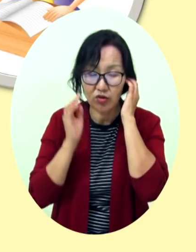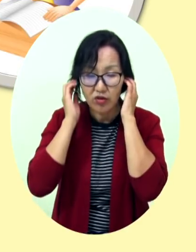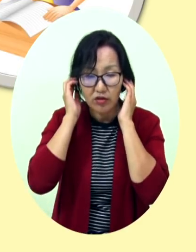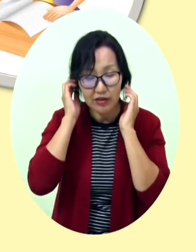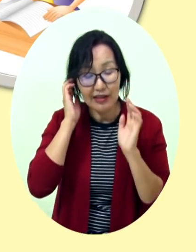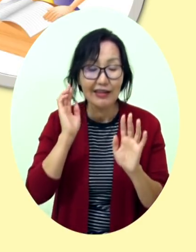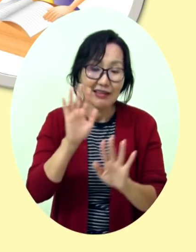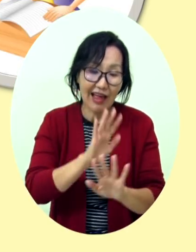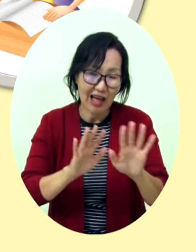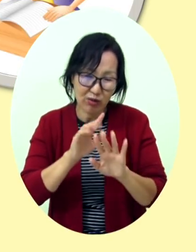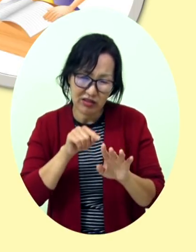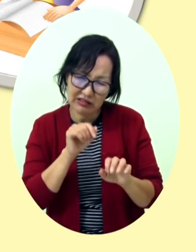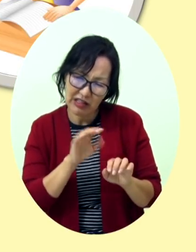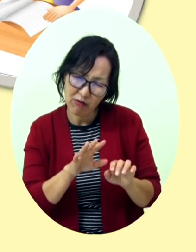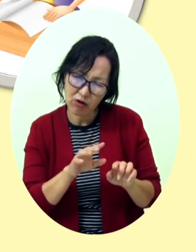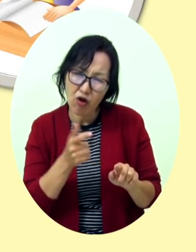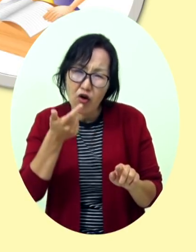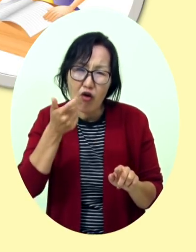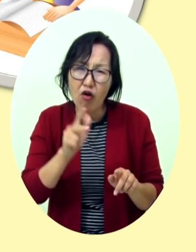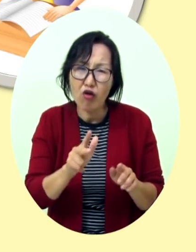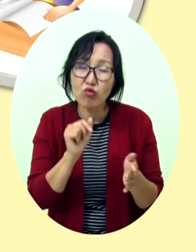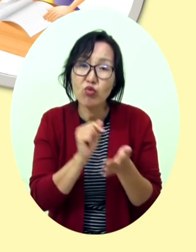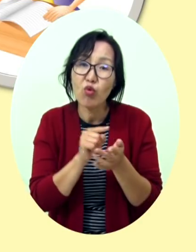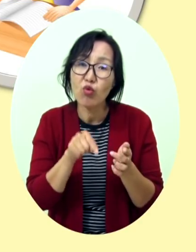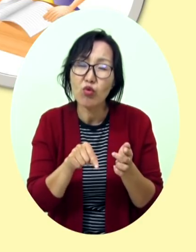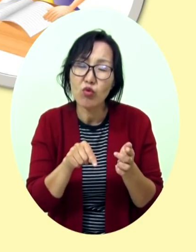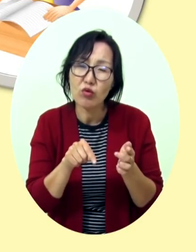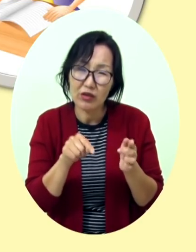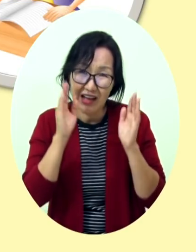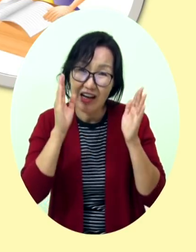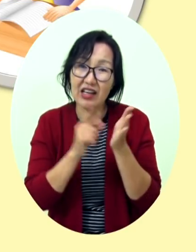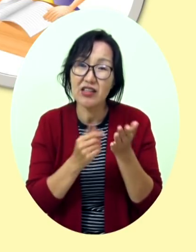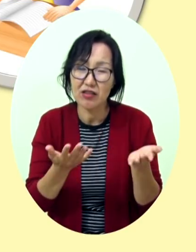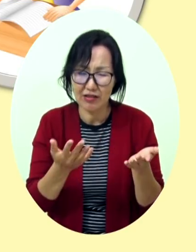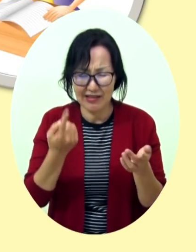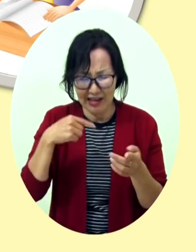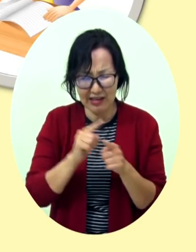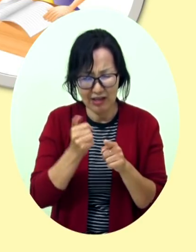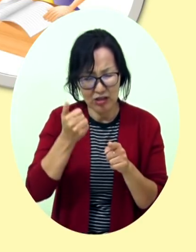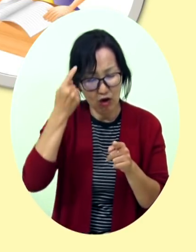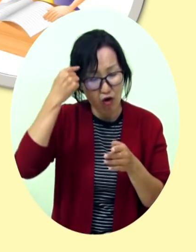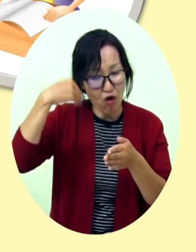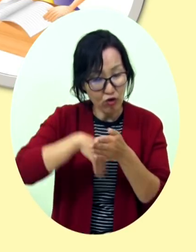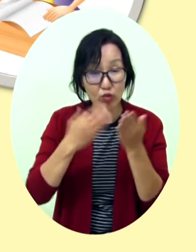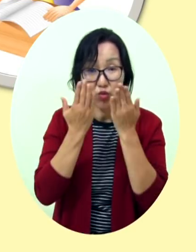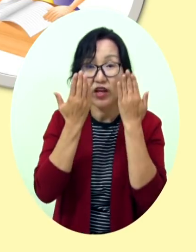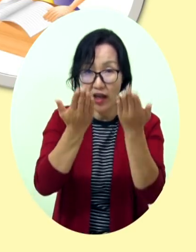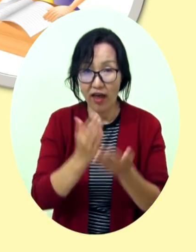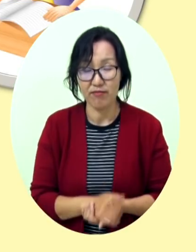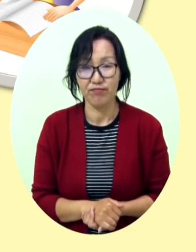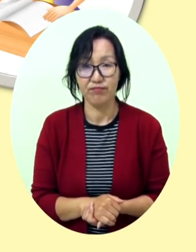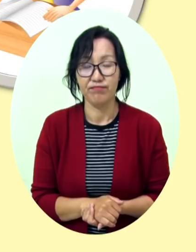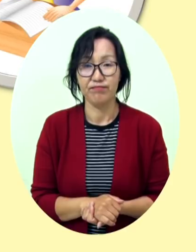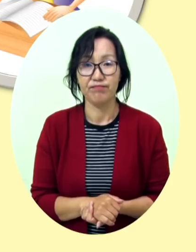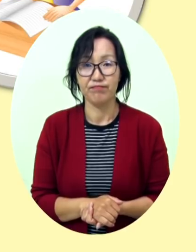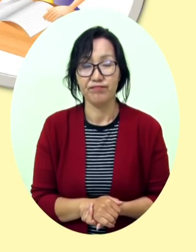Найруулгад тавигдах гол шаардлагыг хүүхдүүд та бүхэн дахин нэг сайн ойлгож уншаарай.